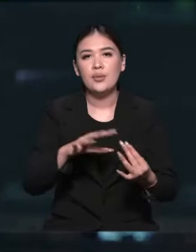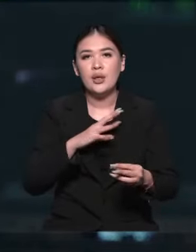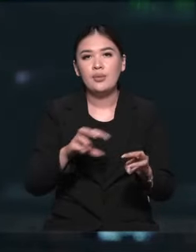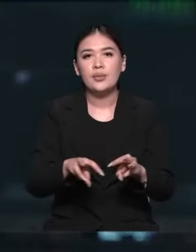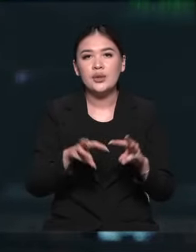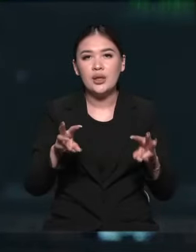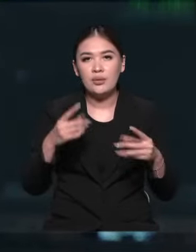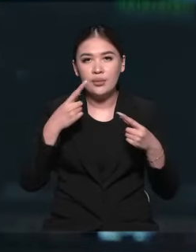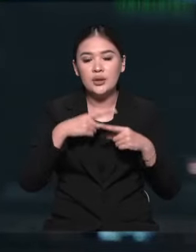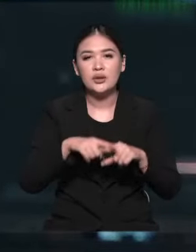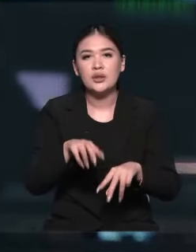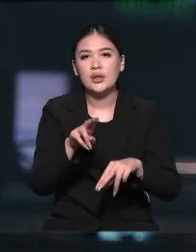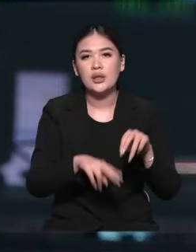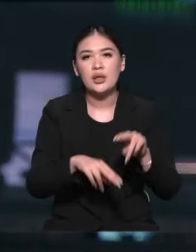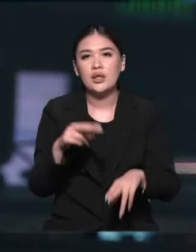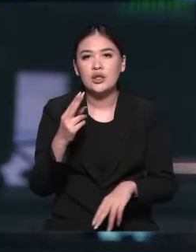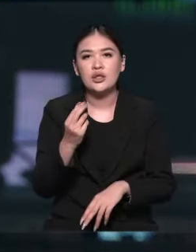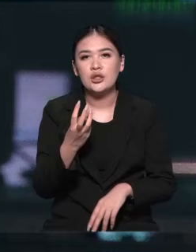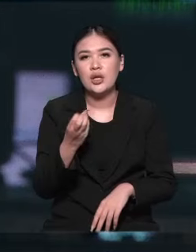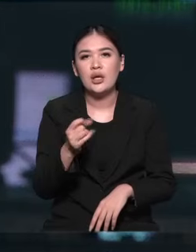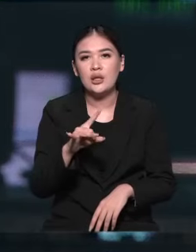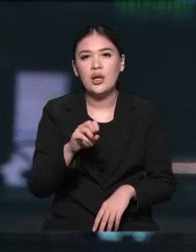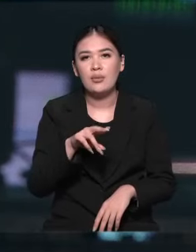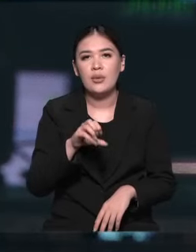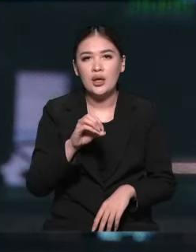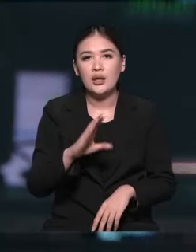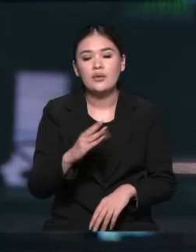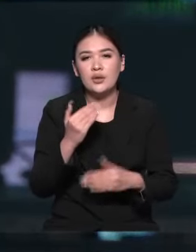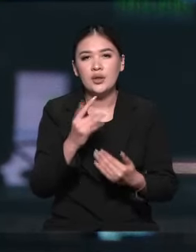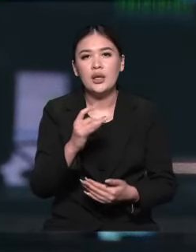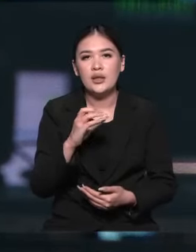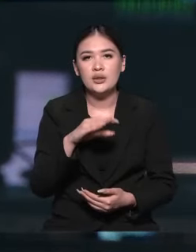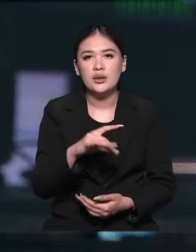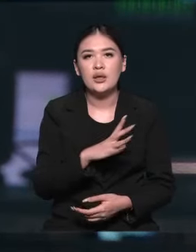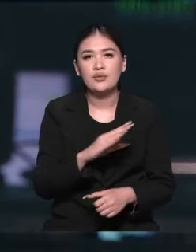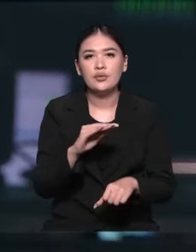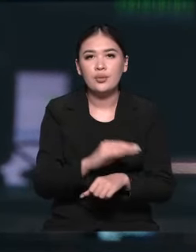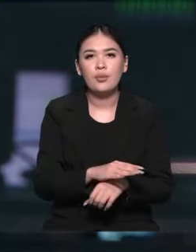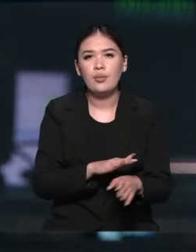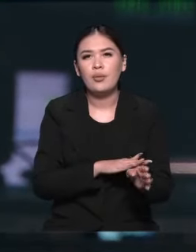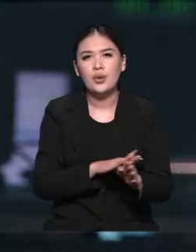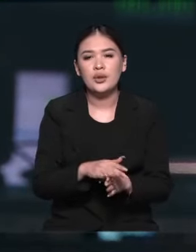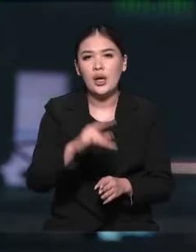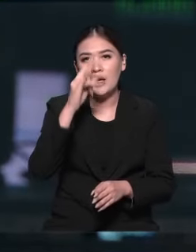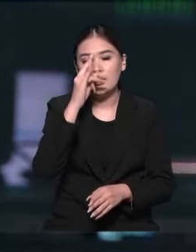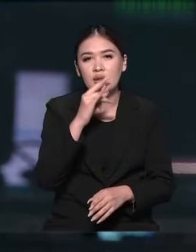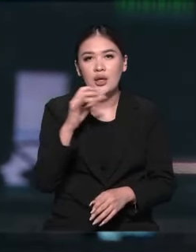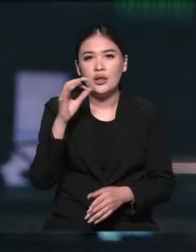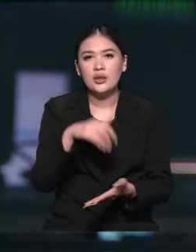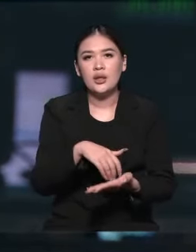министр промышленности и строительства Канат Шарлапаев. По его словам, реестр будет включать полные сведения о